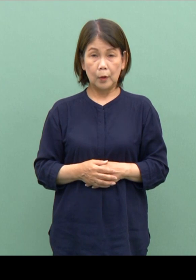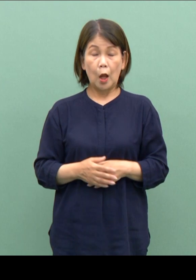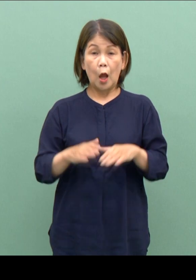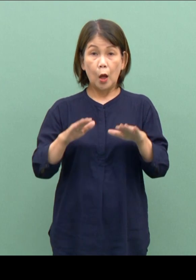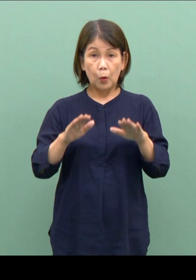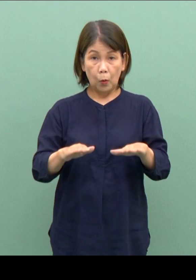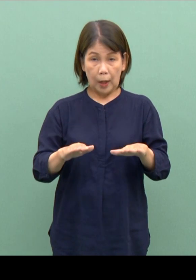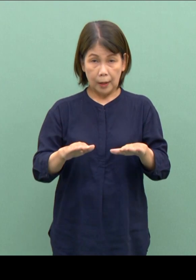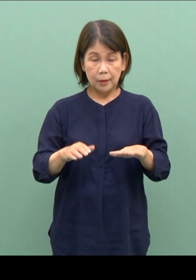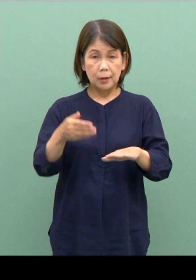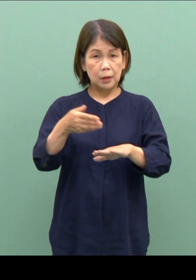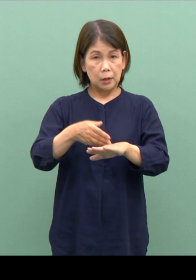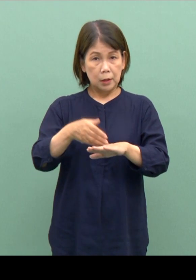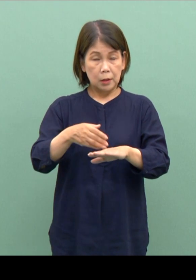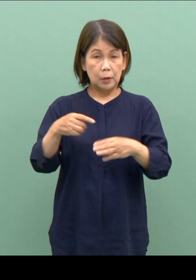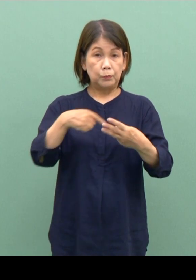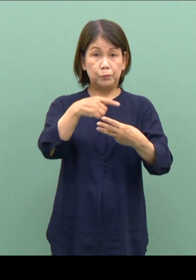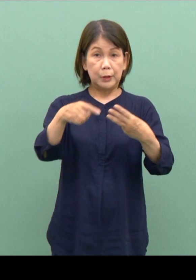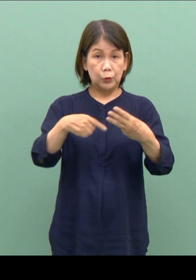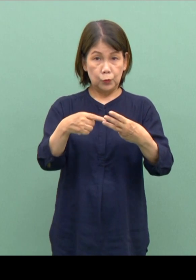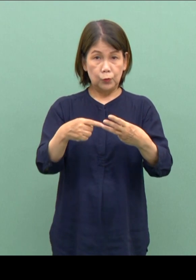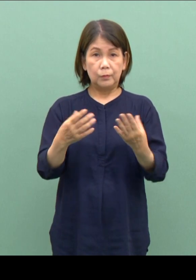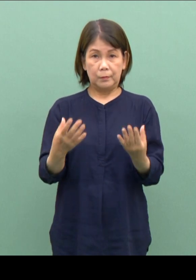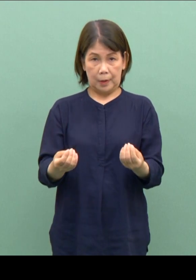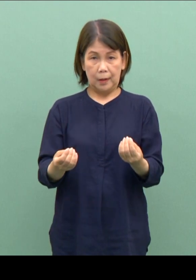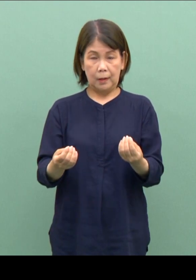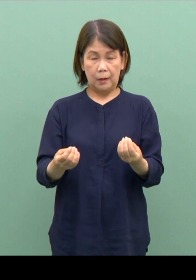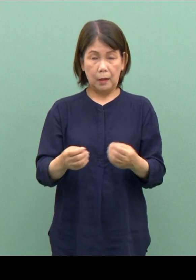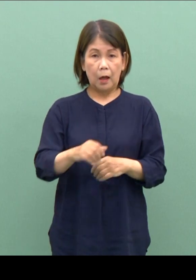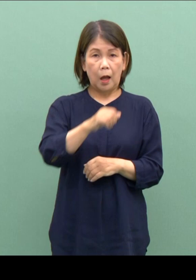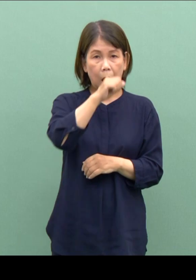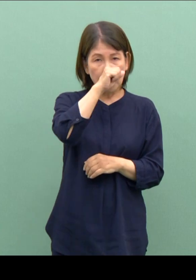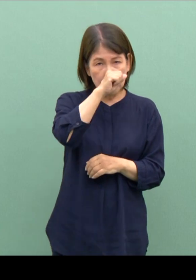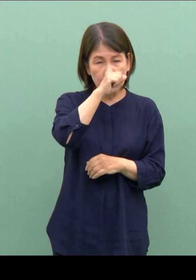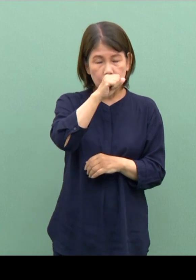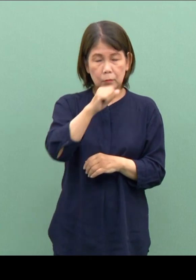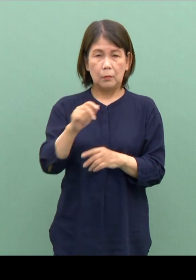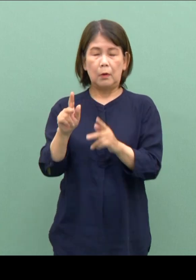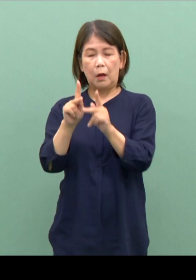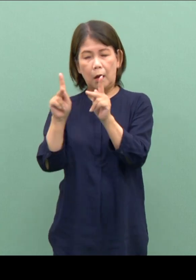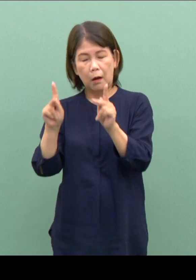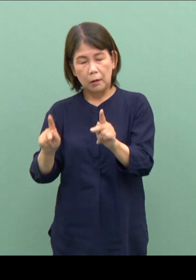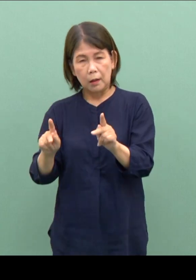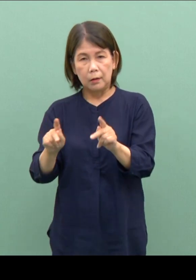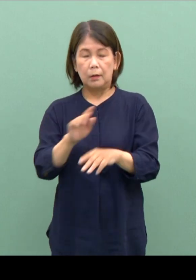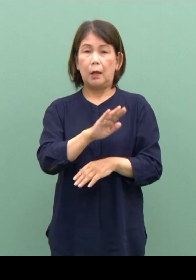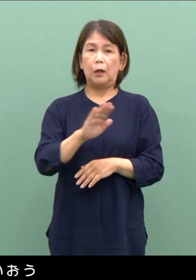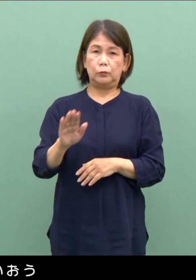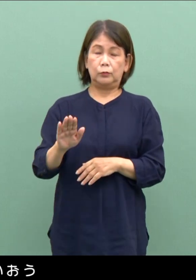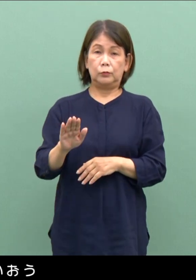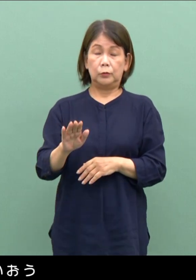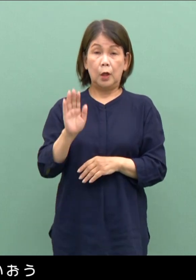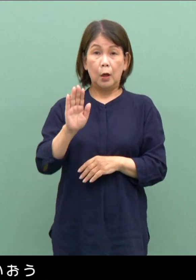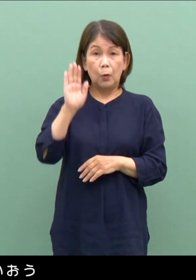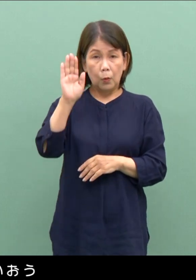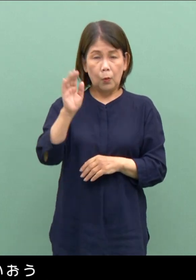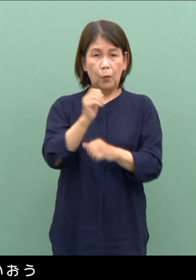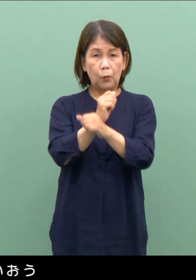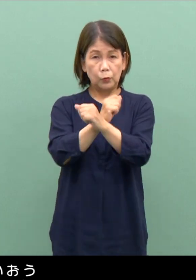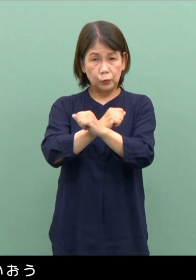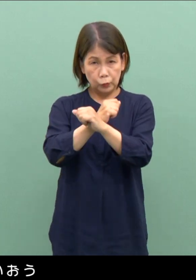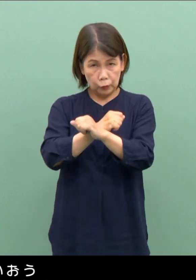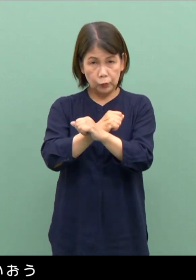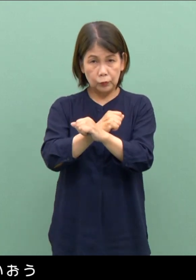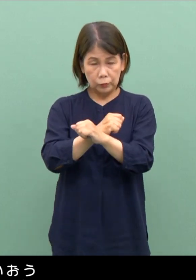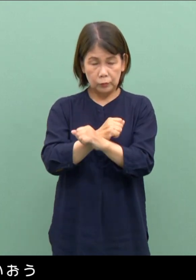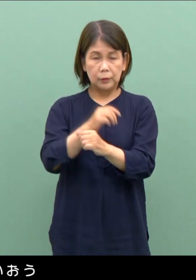今回防災訓練をですね、3つの訓練を実施いたしましたけれども、十分よくできた点とですね、できなかった点もあるかと思いますけれども、今後の訓練の